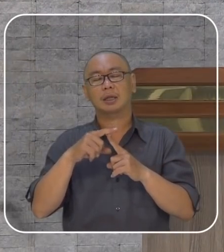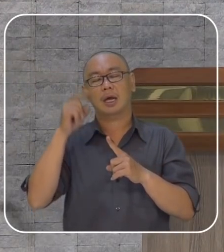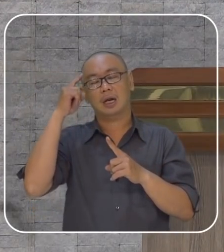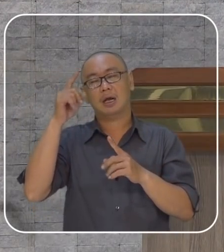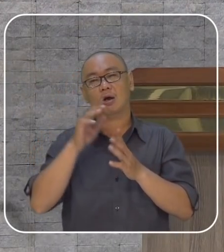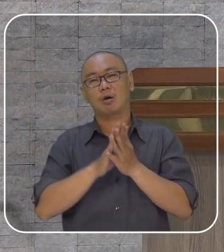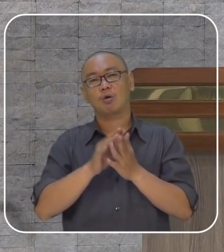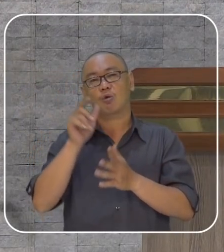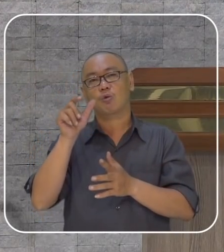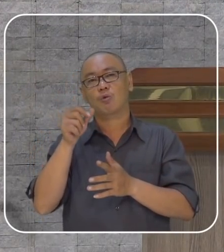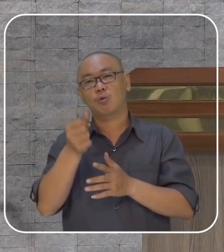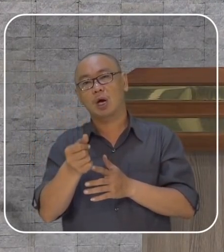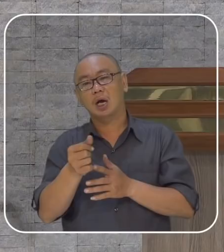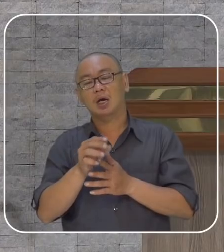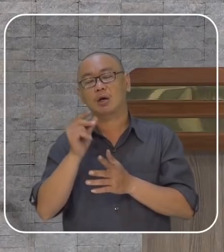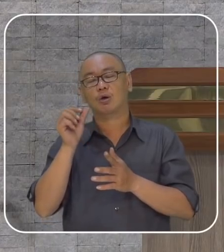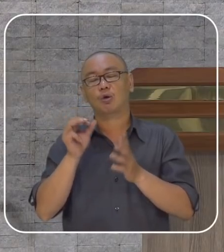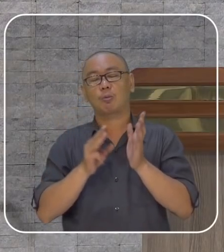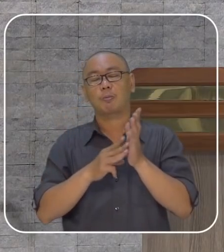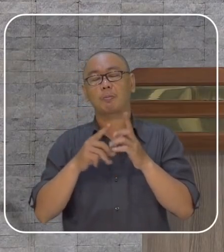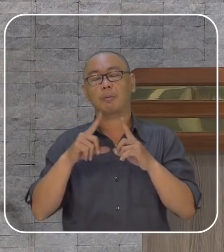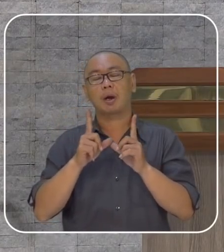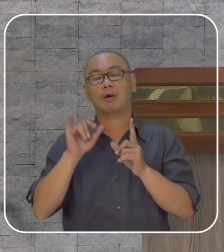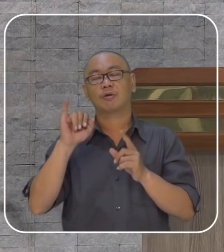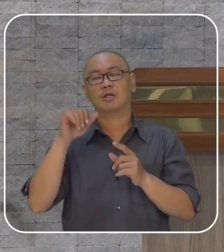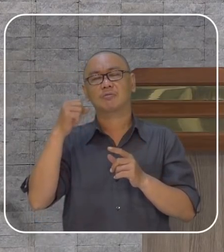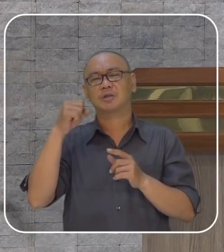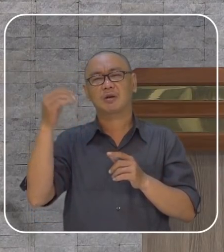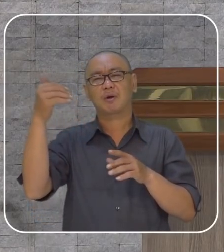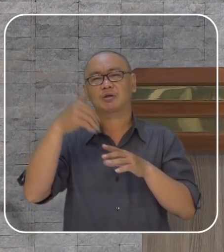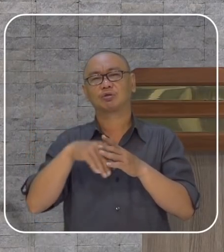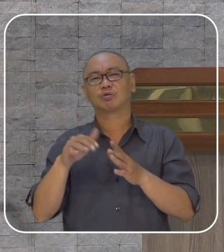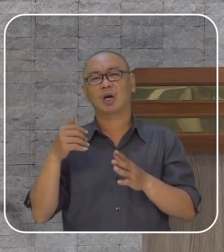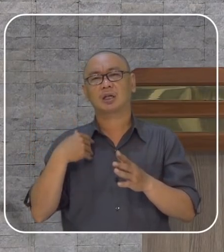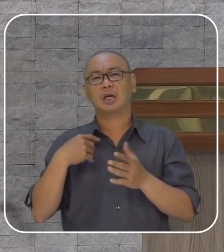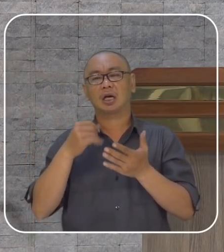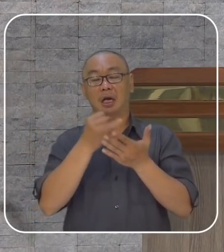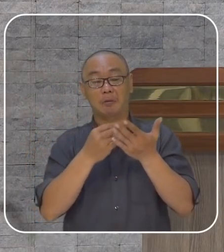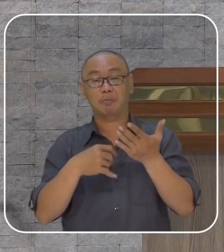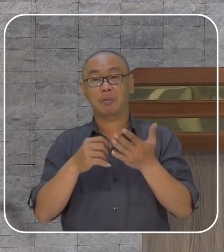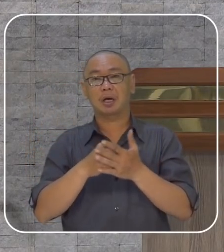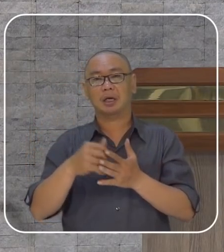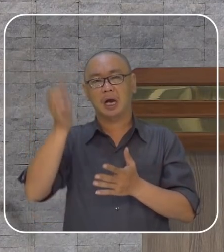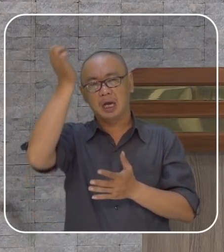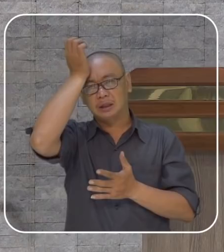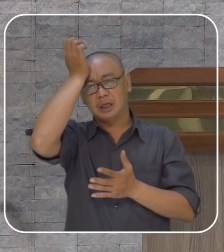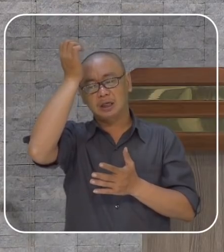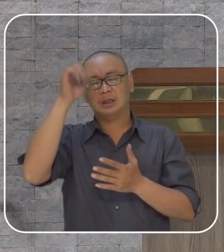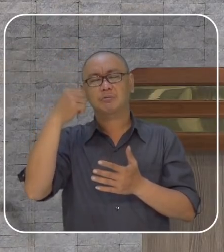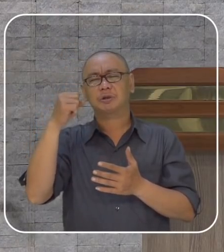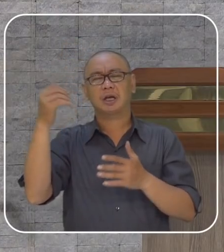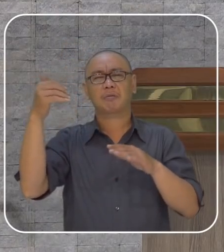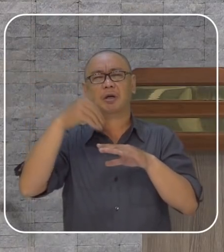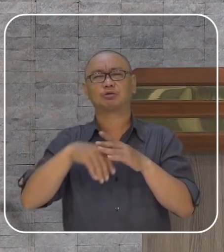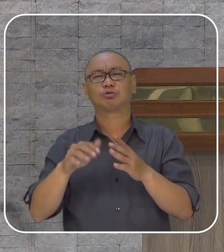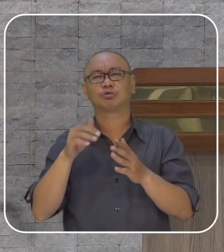dianggap bahwa itu ya ada gambar kaisar, ya, jadi tidak bisa masuk ke dalam